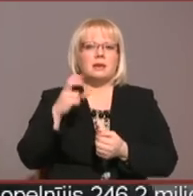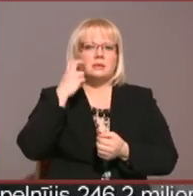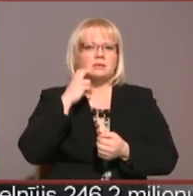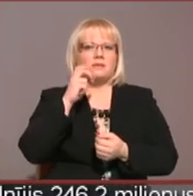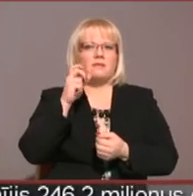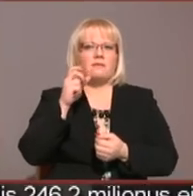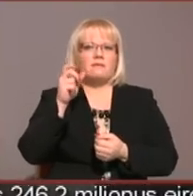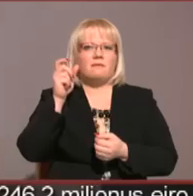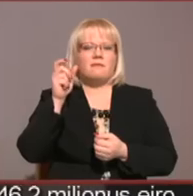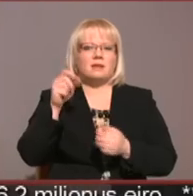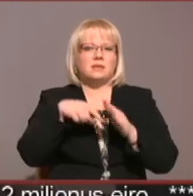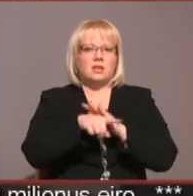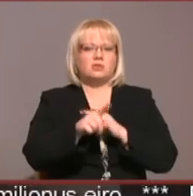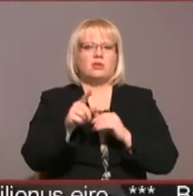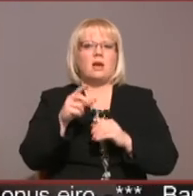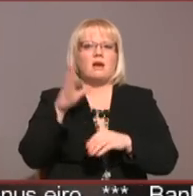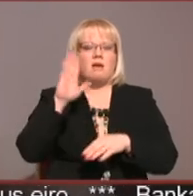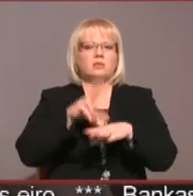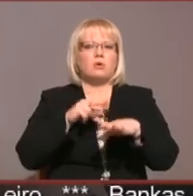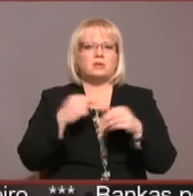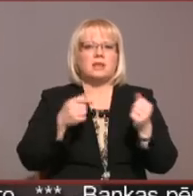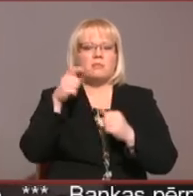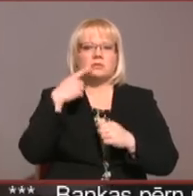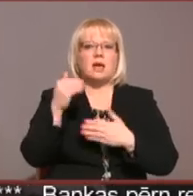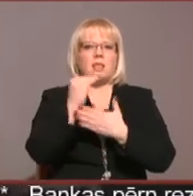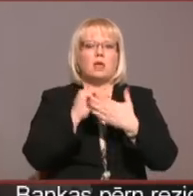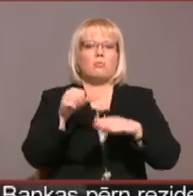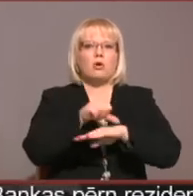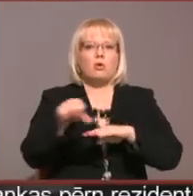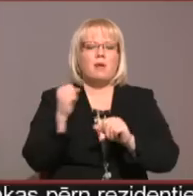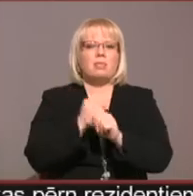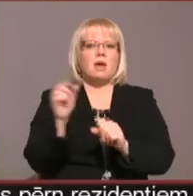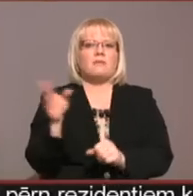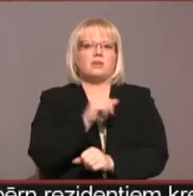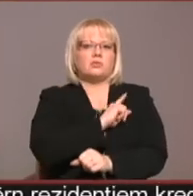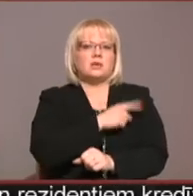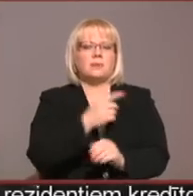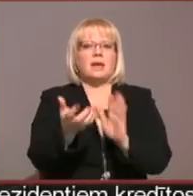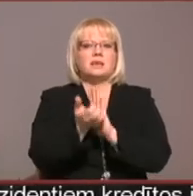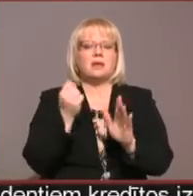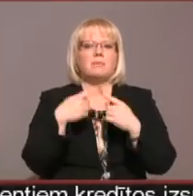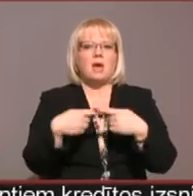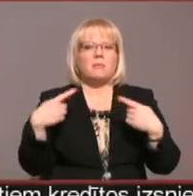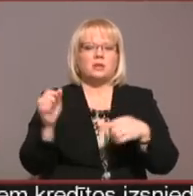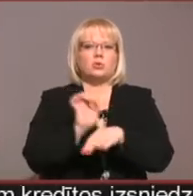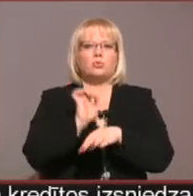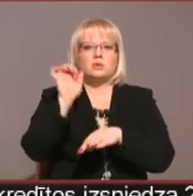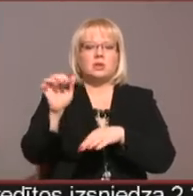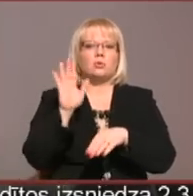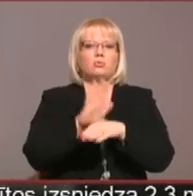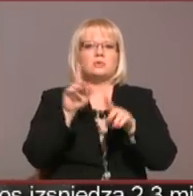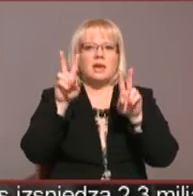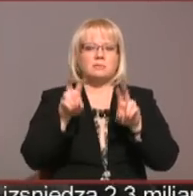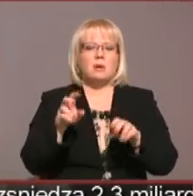vecākie ieiet iekšā. Valsts policijas darbinieki uzsver, ka likuma robežās dara visu iespējamo. Izņemtā prece jau vairāk kārt nosūtīta uz